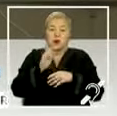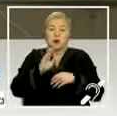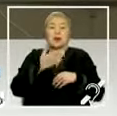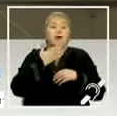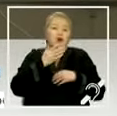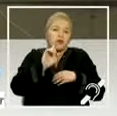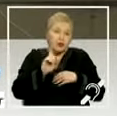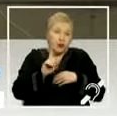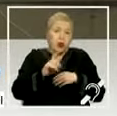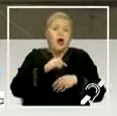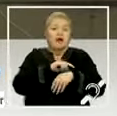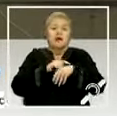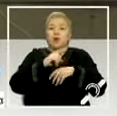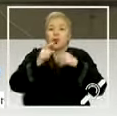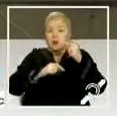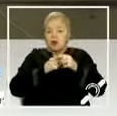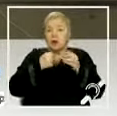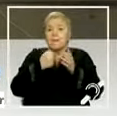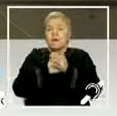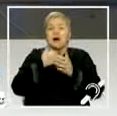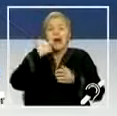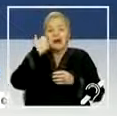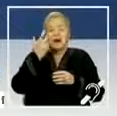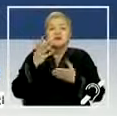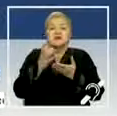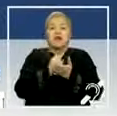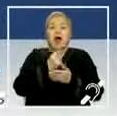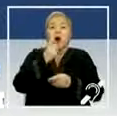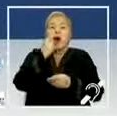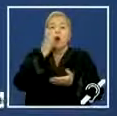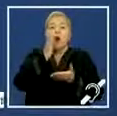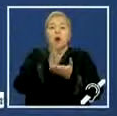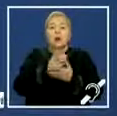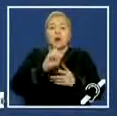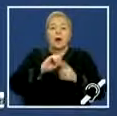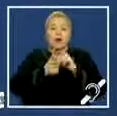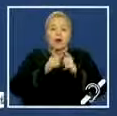perioada următoare, până când va fi o decizie politică privind înlocuirea domniei sale.